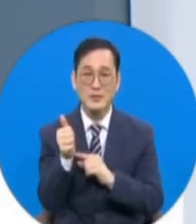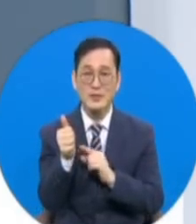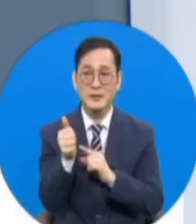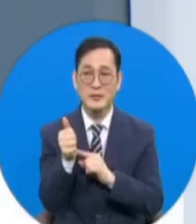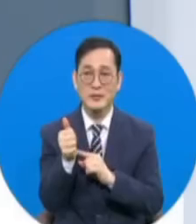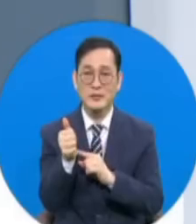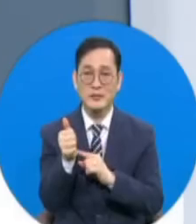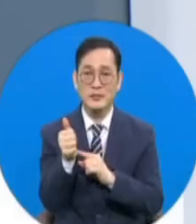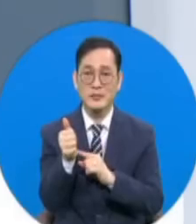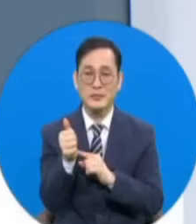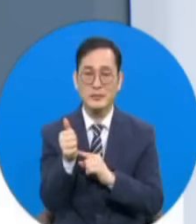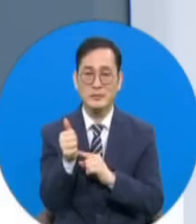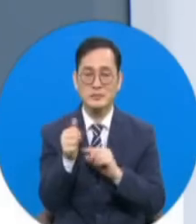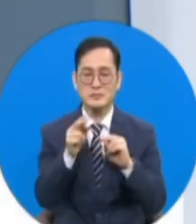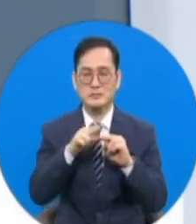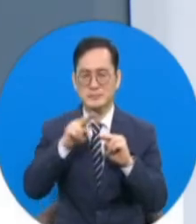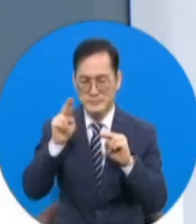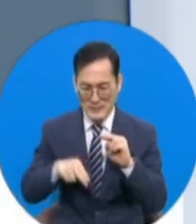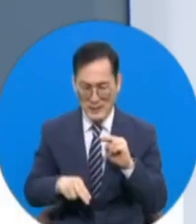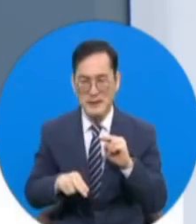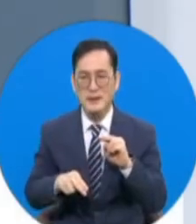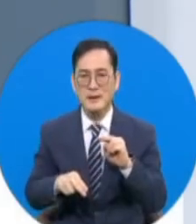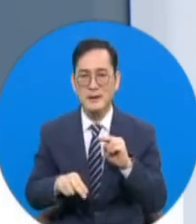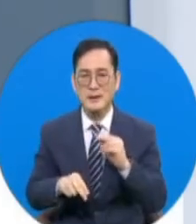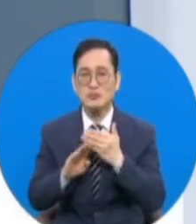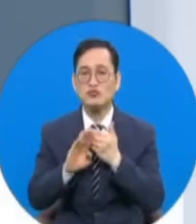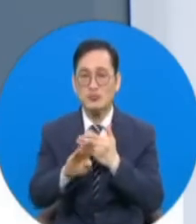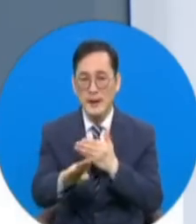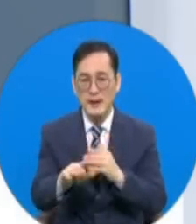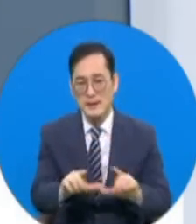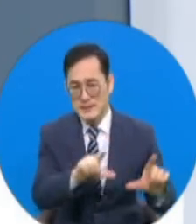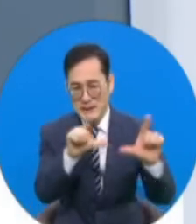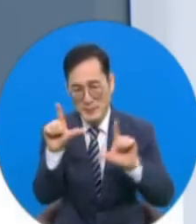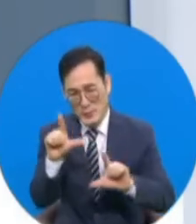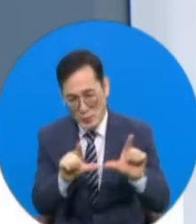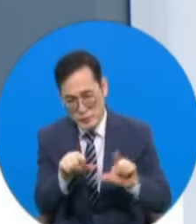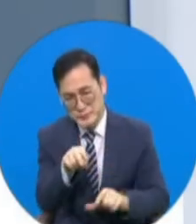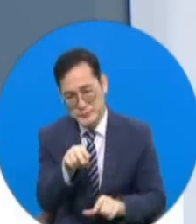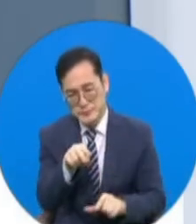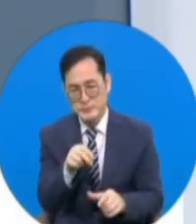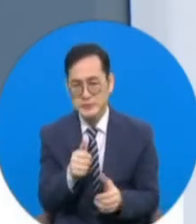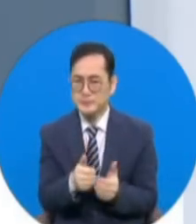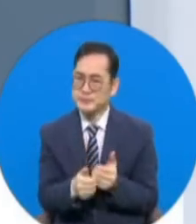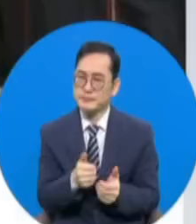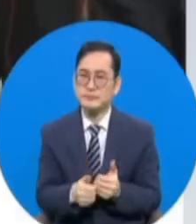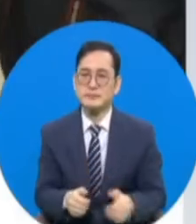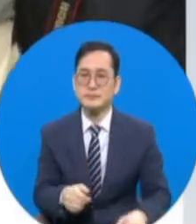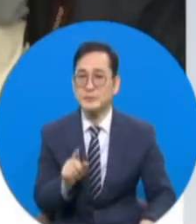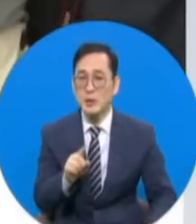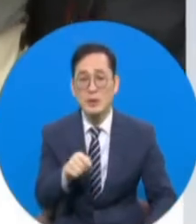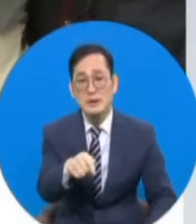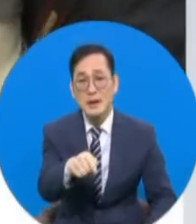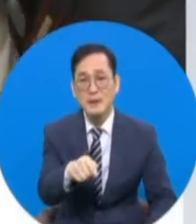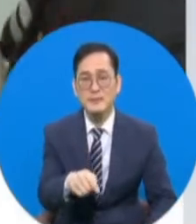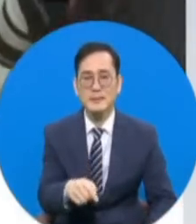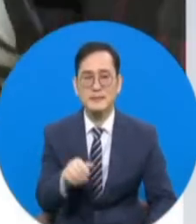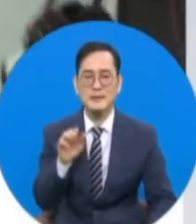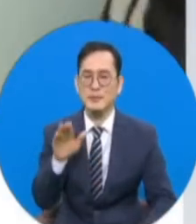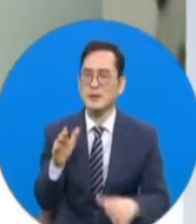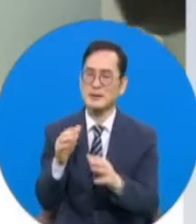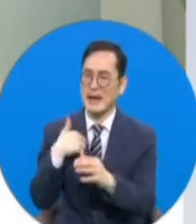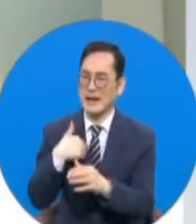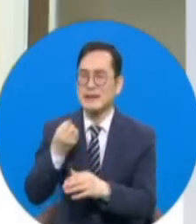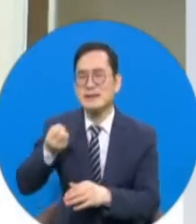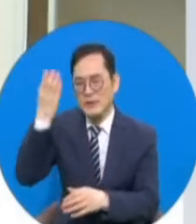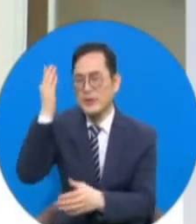이후에 생활에 대해서 한번 고민이 되는 부분이 있어요 당신 스스로 말씀하셨던 것처럼 잊혀진 삶을